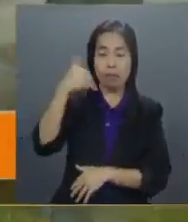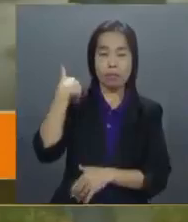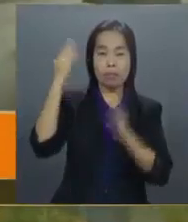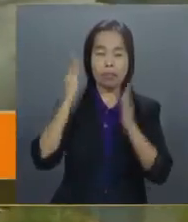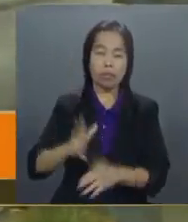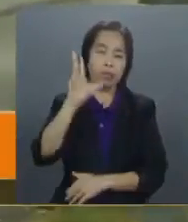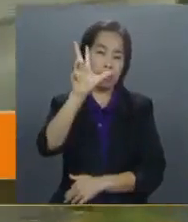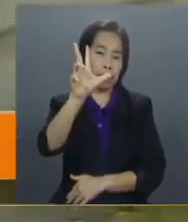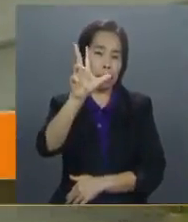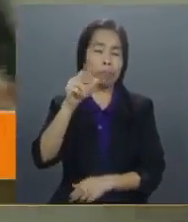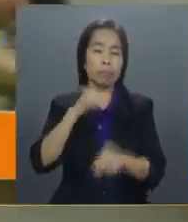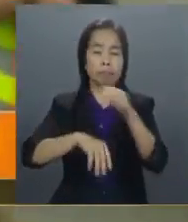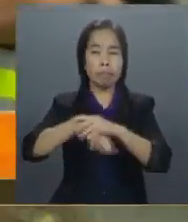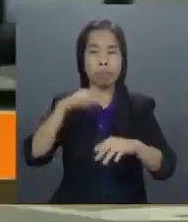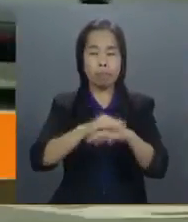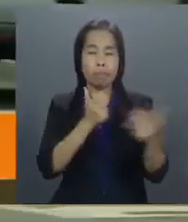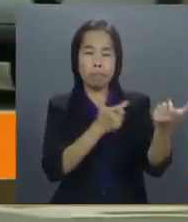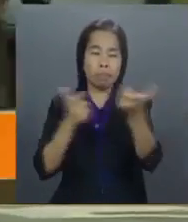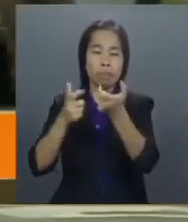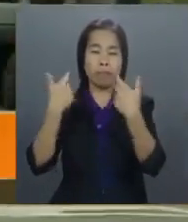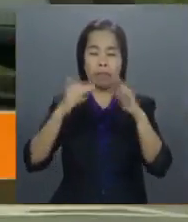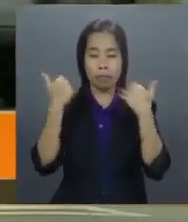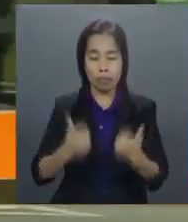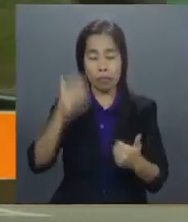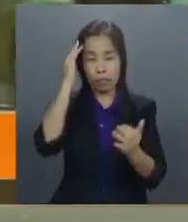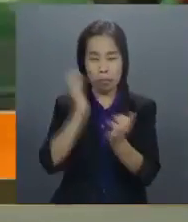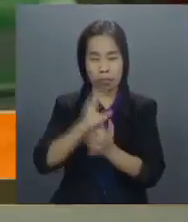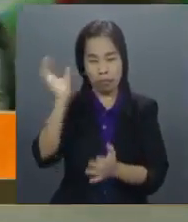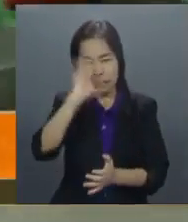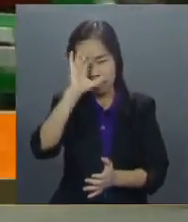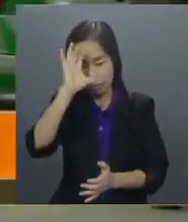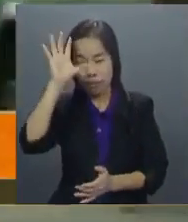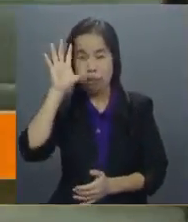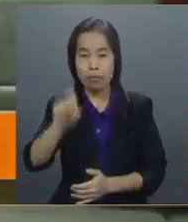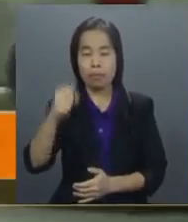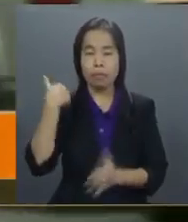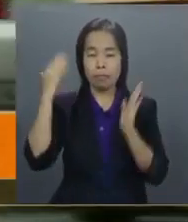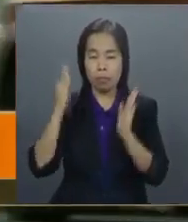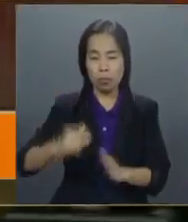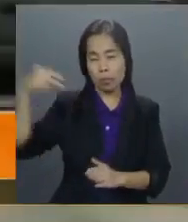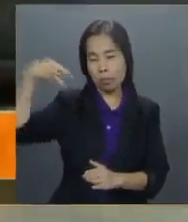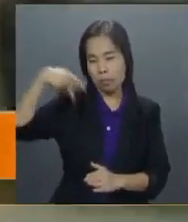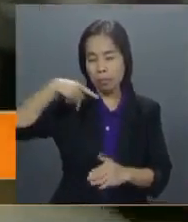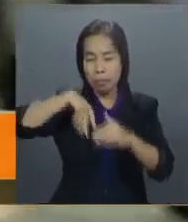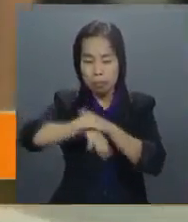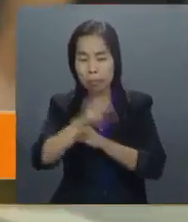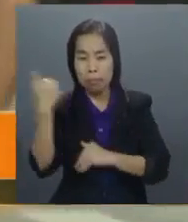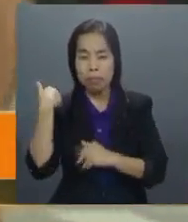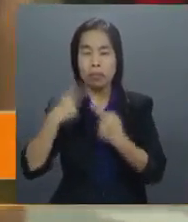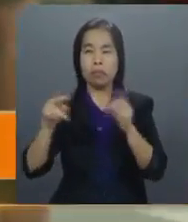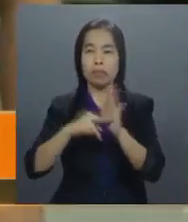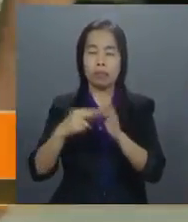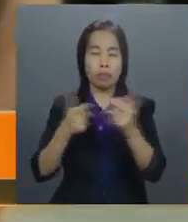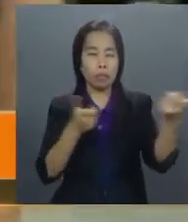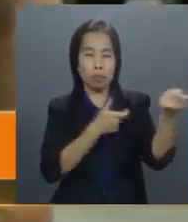ย3คนท่ามกลางการระดมกำลังไล่ล่าแบบพลิกแผ่นดินของตำรวจหน่วยปฏิบัติการพิเศษโดยเหตุกราดยิงที่เกิดขึ้นน